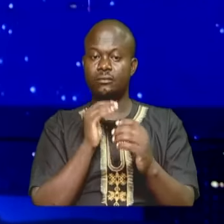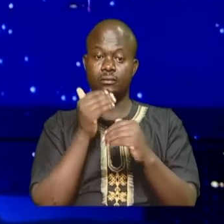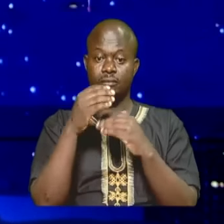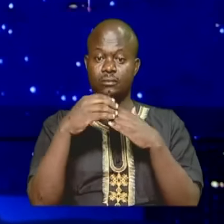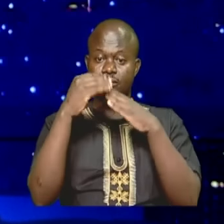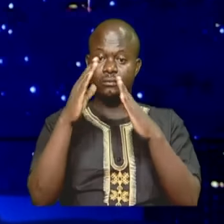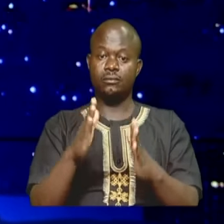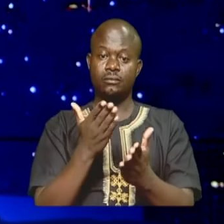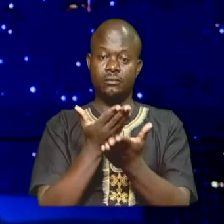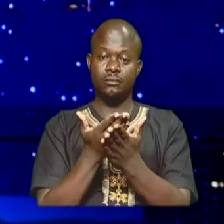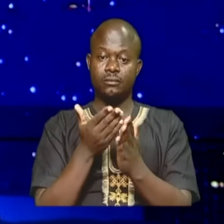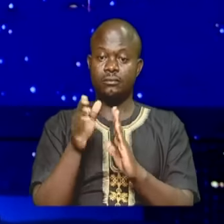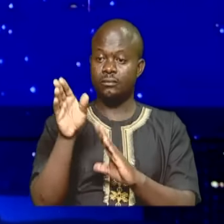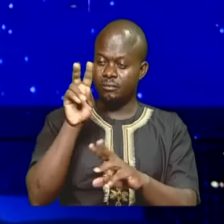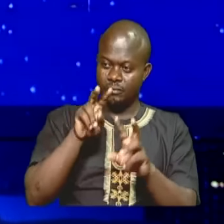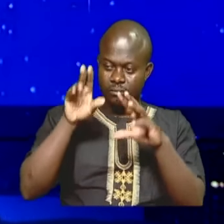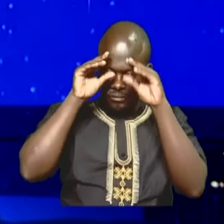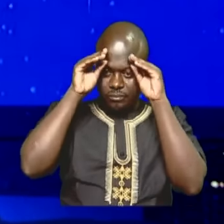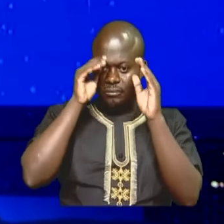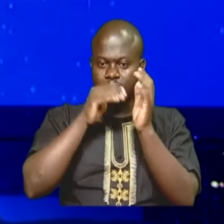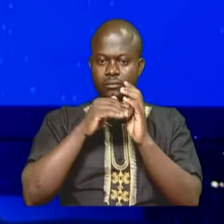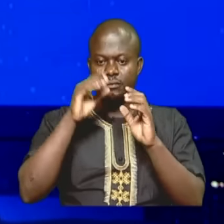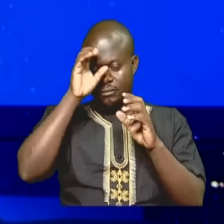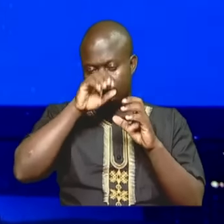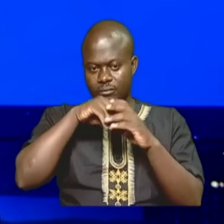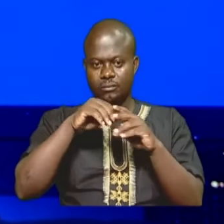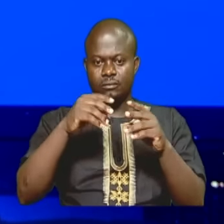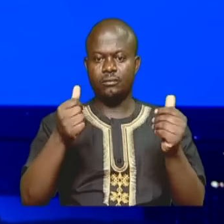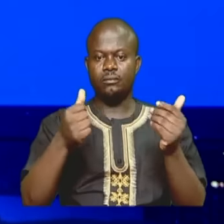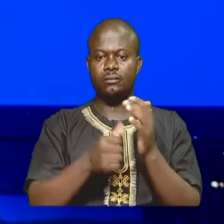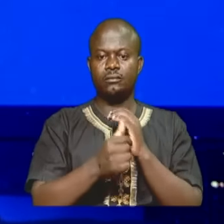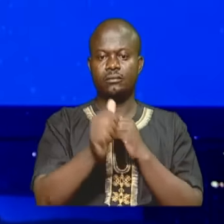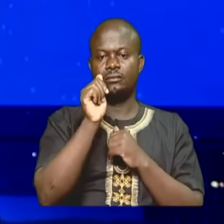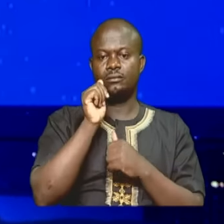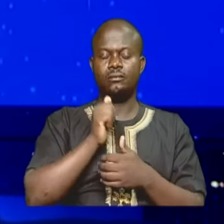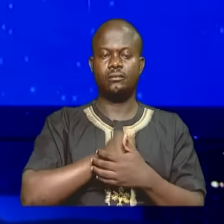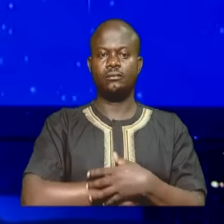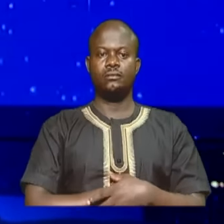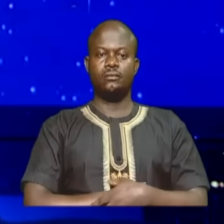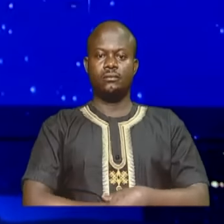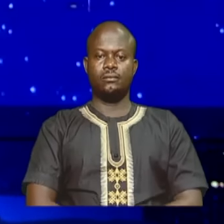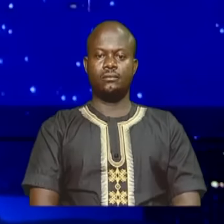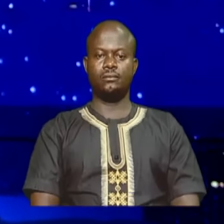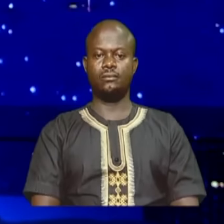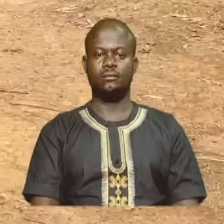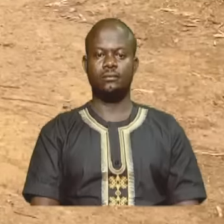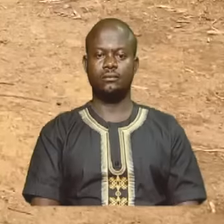bwo bukabasaba kumwigiraho no kwishakamo ibisubizo ni inkuru yateguwe na Theogene Twibanire